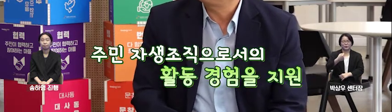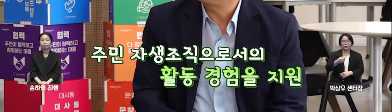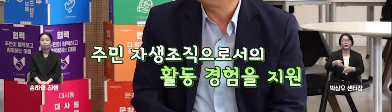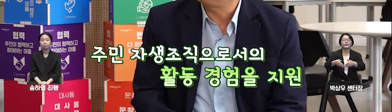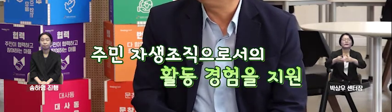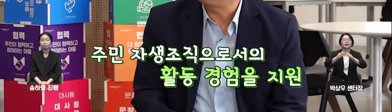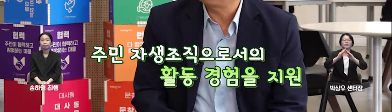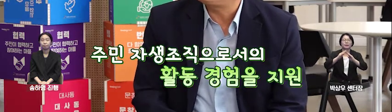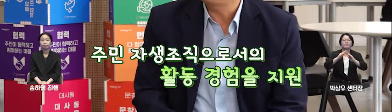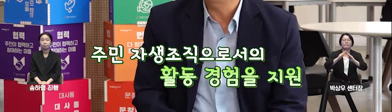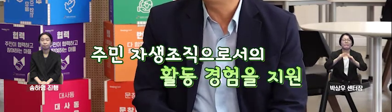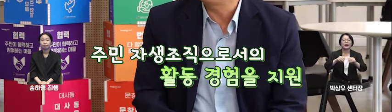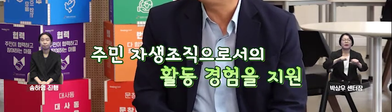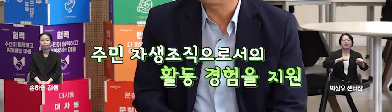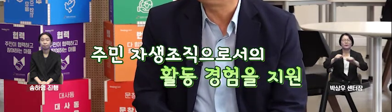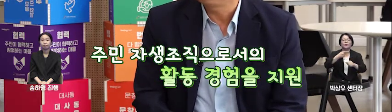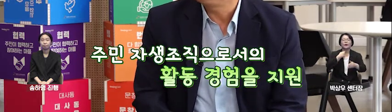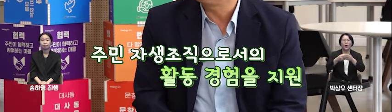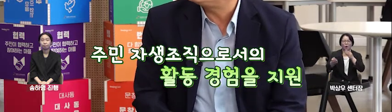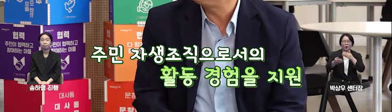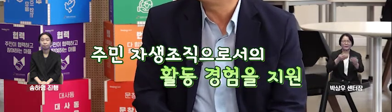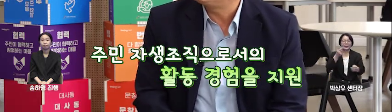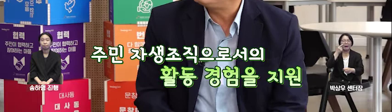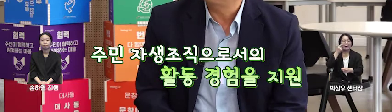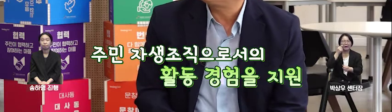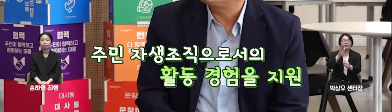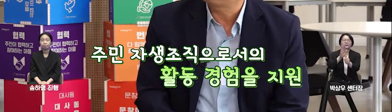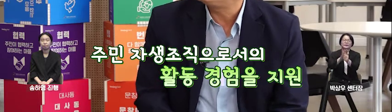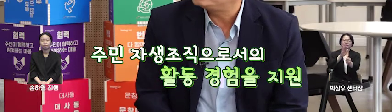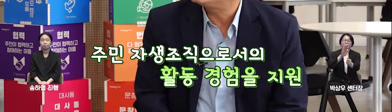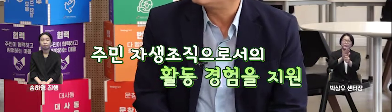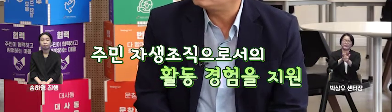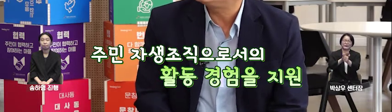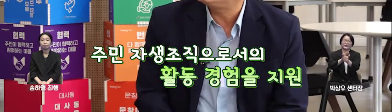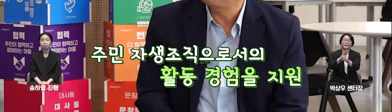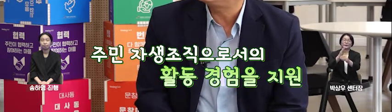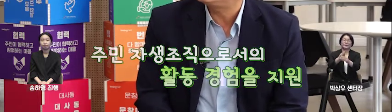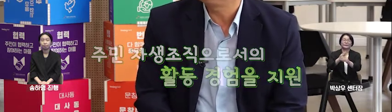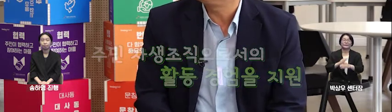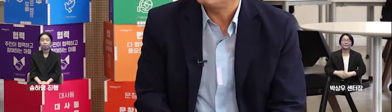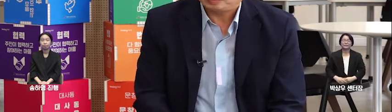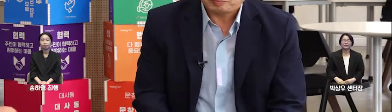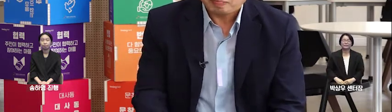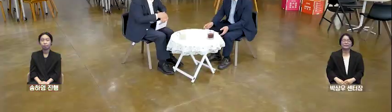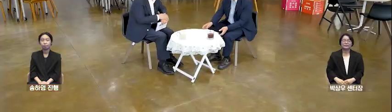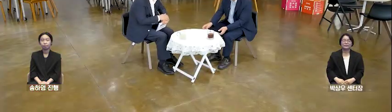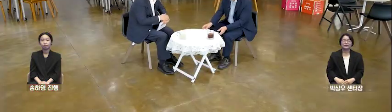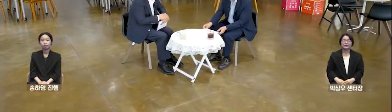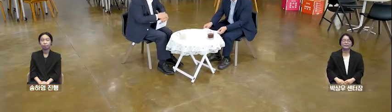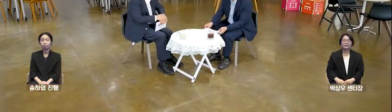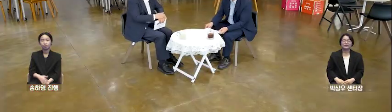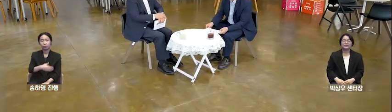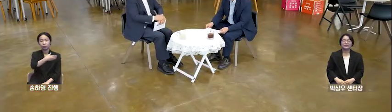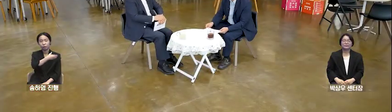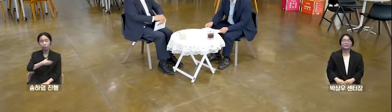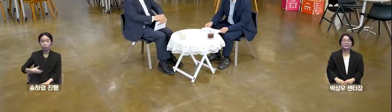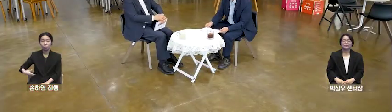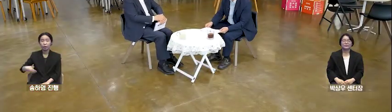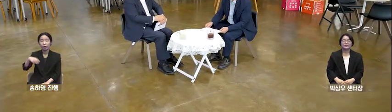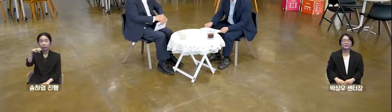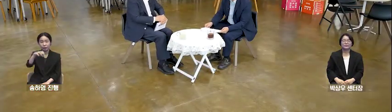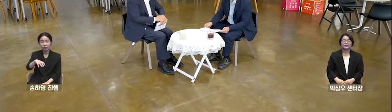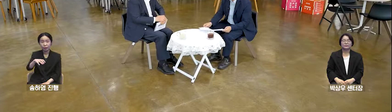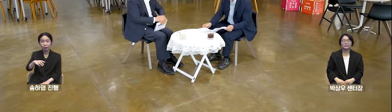조직으로서의 활동 경험들을 좀 해오실 수 있도록 이렇게 지원을 해왔다라고 보시면 되실 것 같습니다. 그 이제 동사무소가